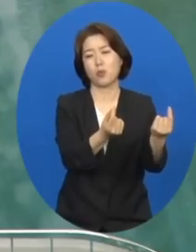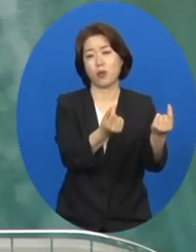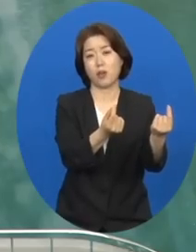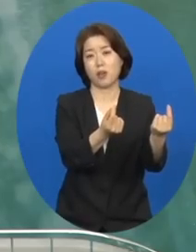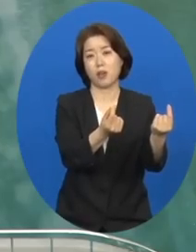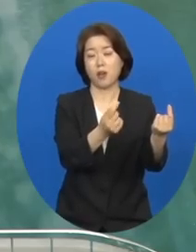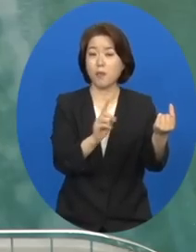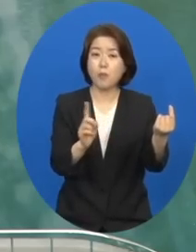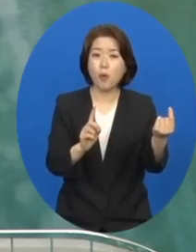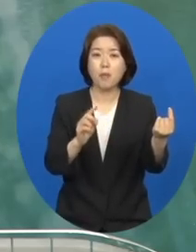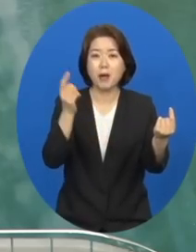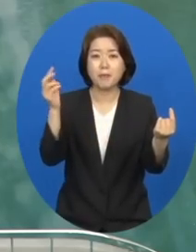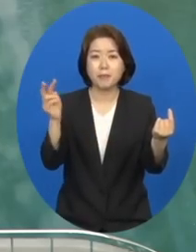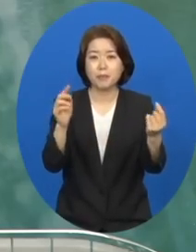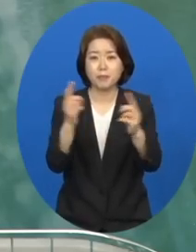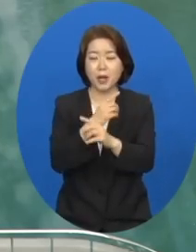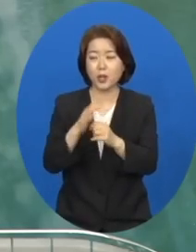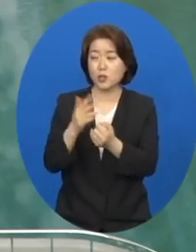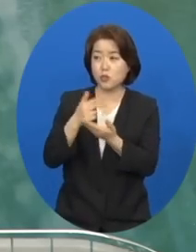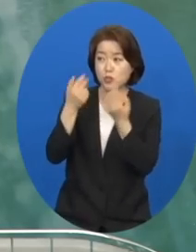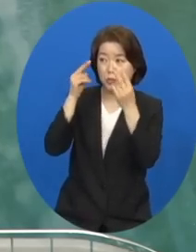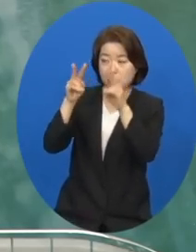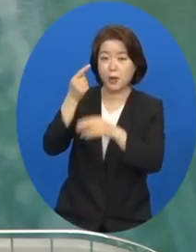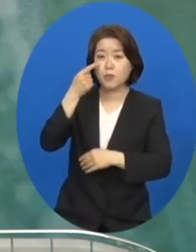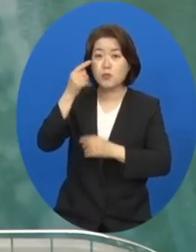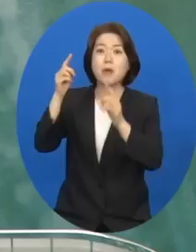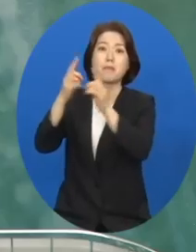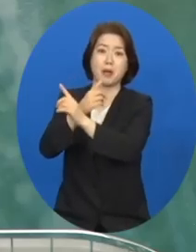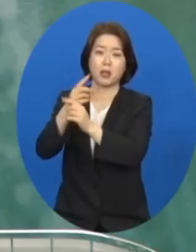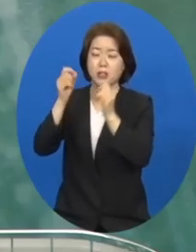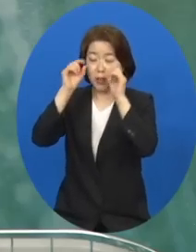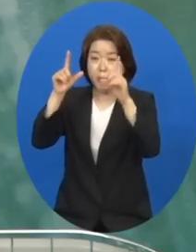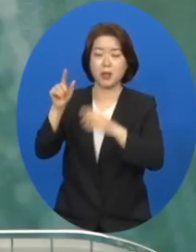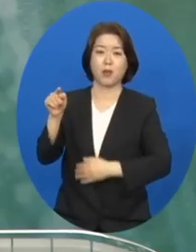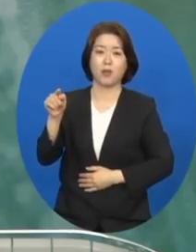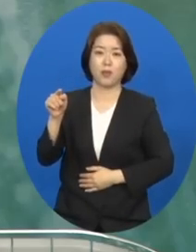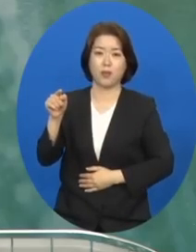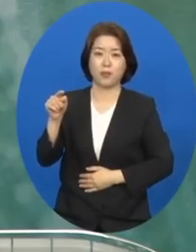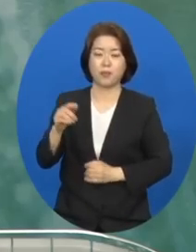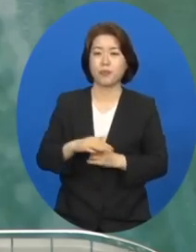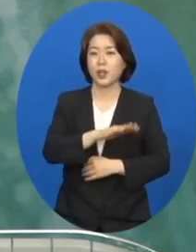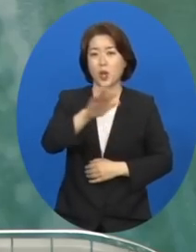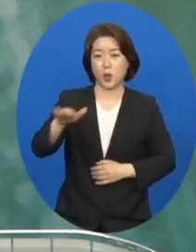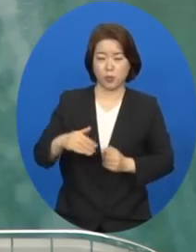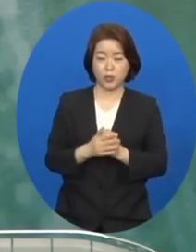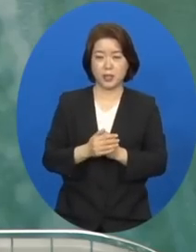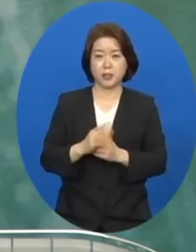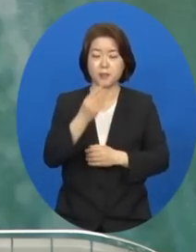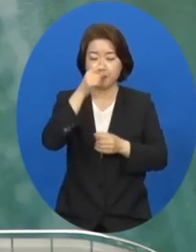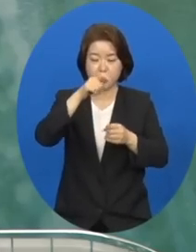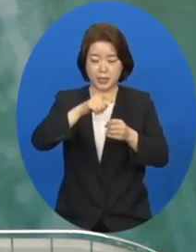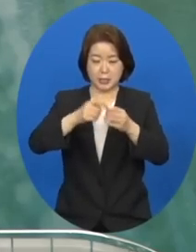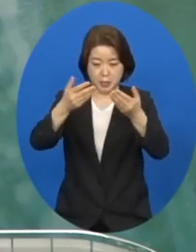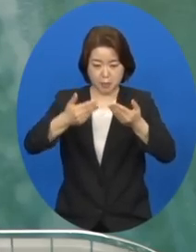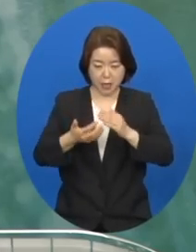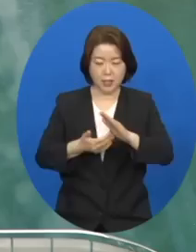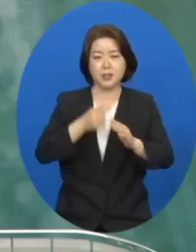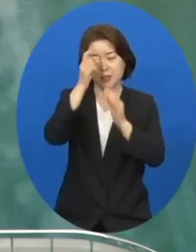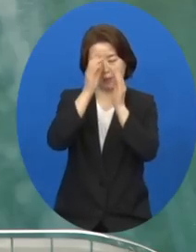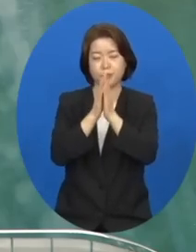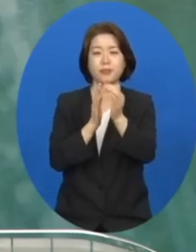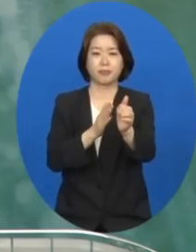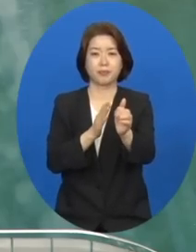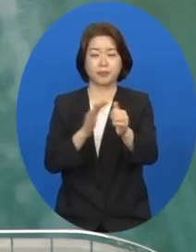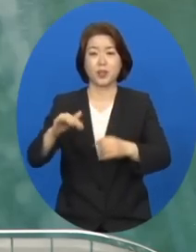바뀐 거예요 주님을 보는 눈만 바뀐 것입니다 그것만 열린 거예요 이 시각에 성찬 받기 전에 기도 했으며 넣겠습니다 주님 우리가